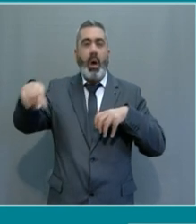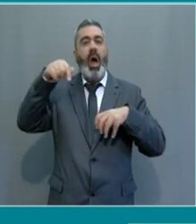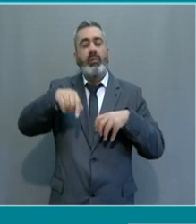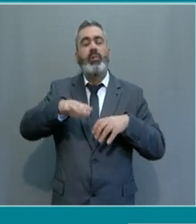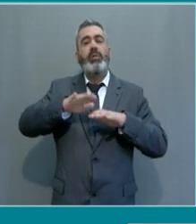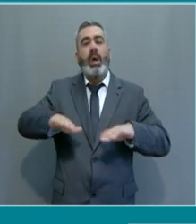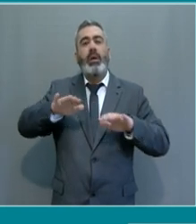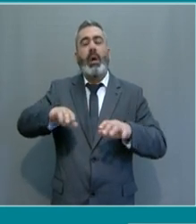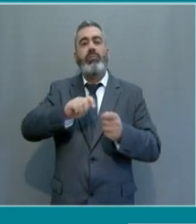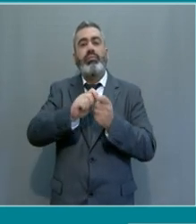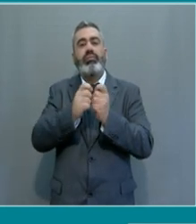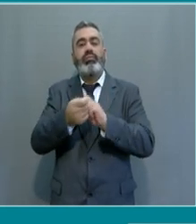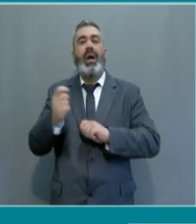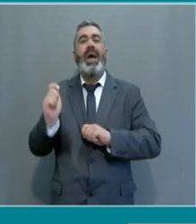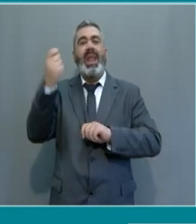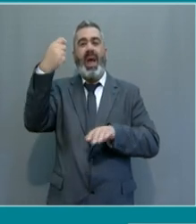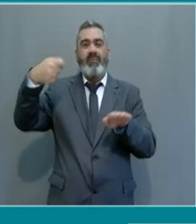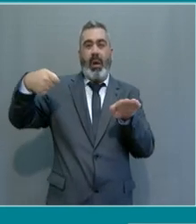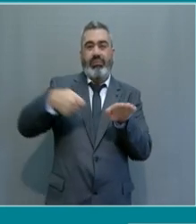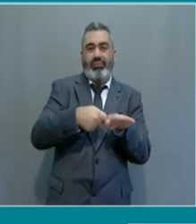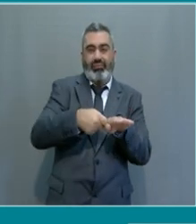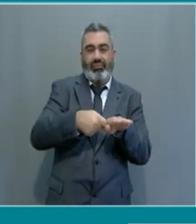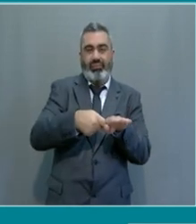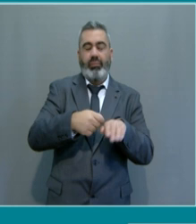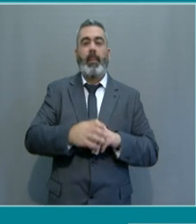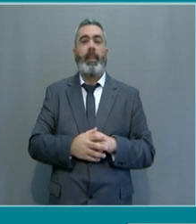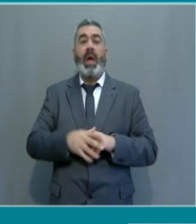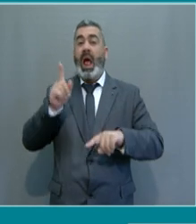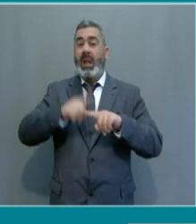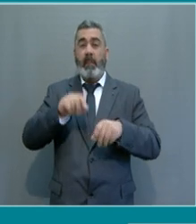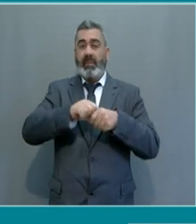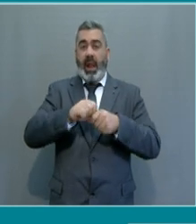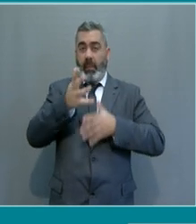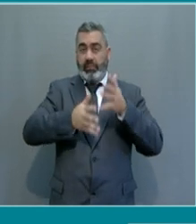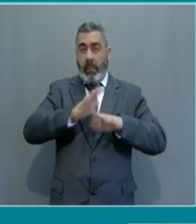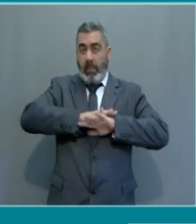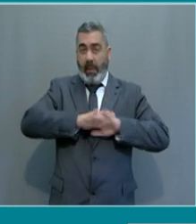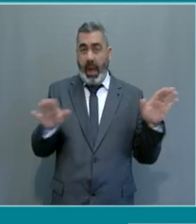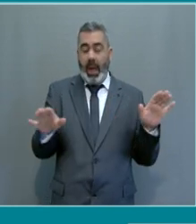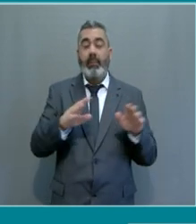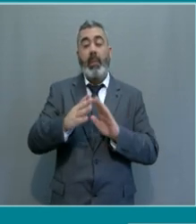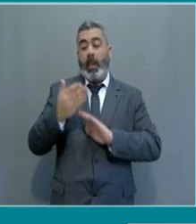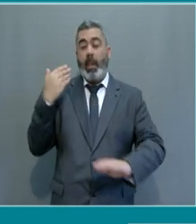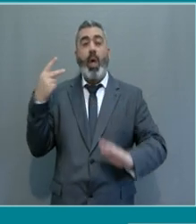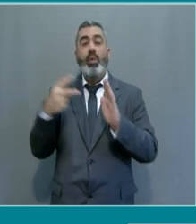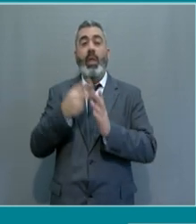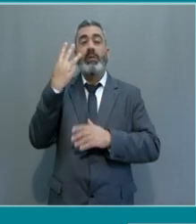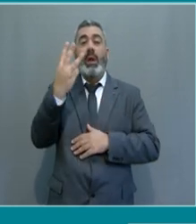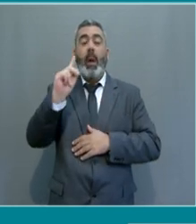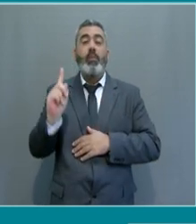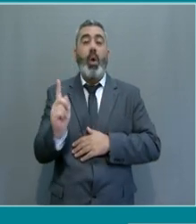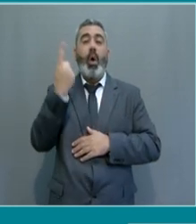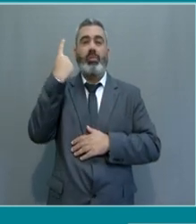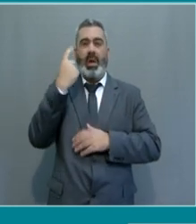και στην εποχή της ηλεκτροκίνησης. Δεν είναι όμως μόνο αυτό τα ελληνικά πετρέλαια. Τα ελληνικά πετρέλαια, για όσους το ξέρουν, το 2003 ήταν η πρώτη ανεξάρτητη